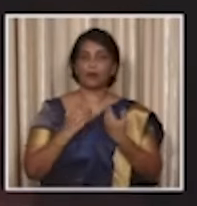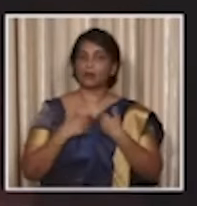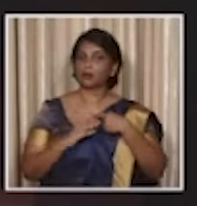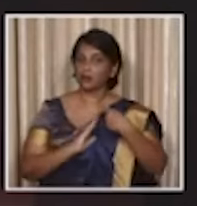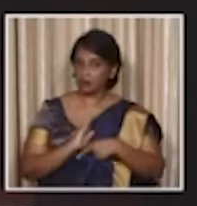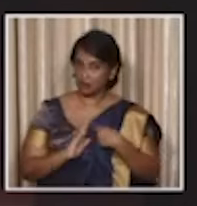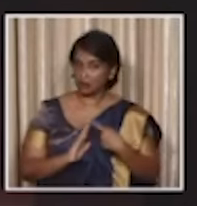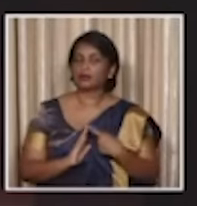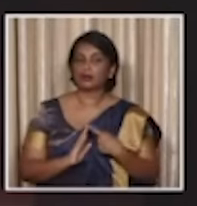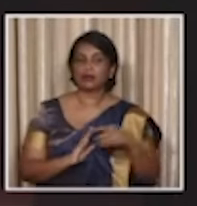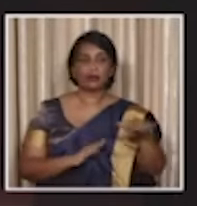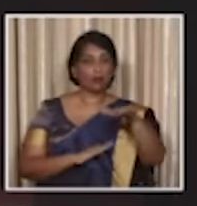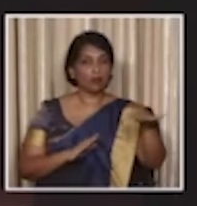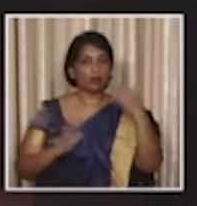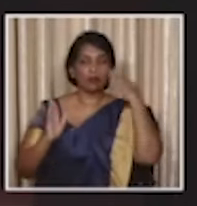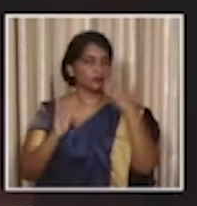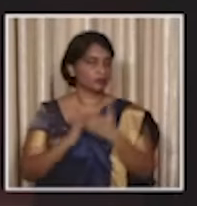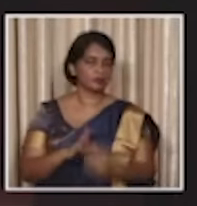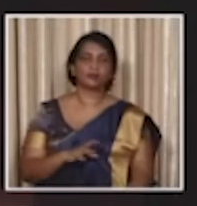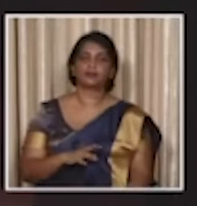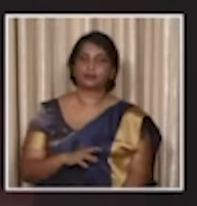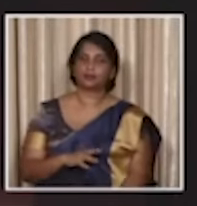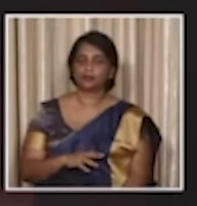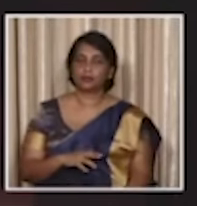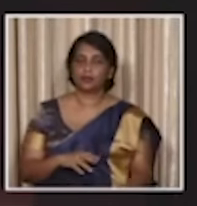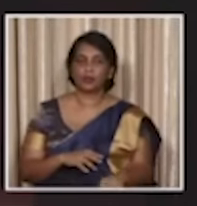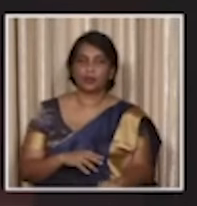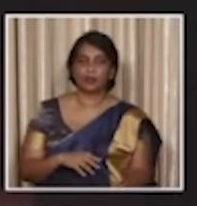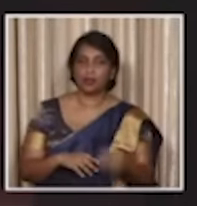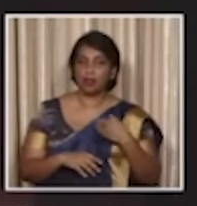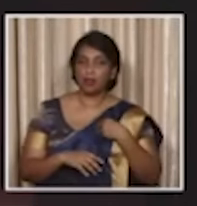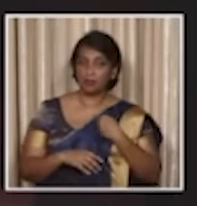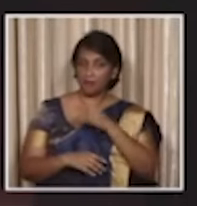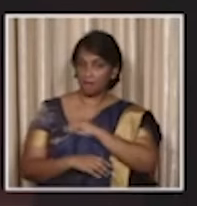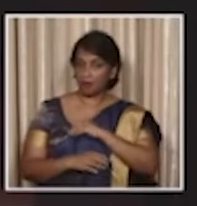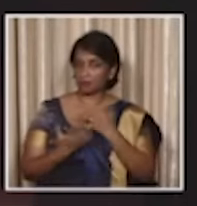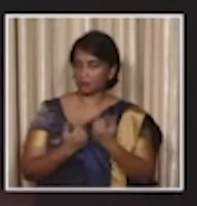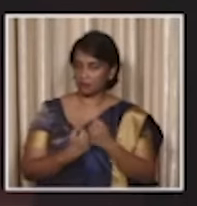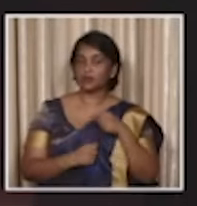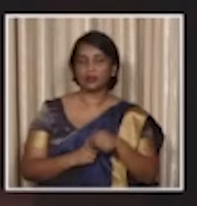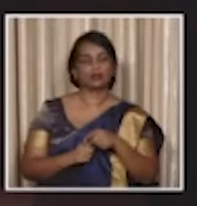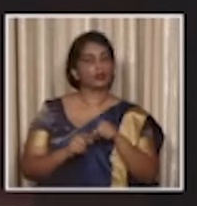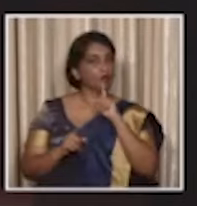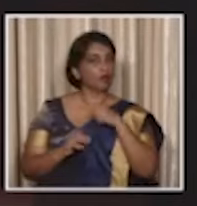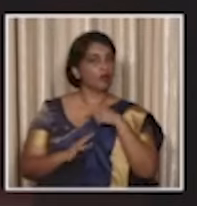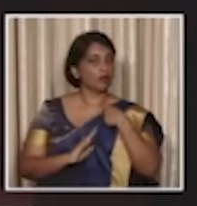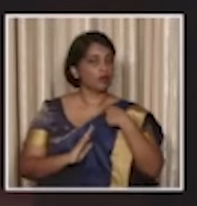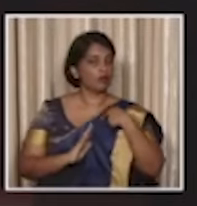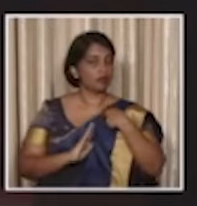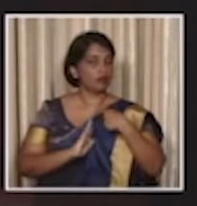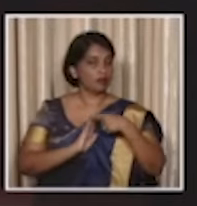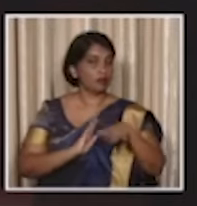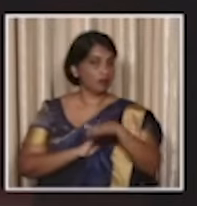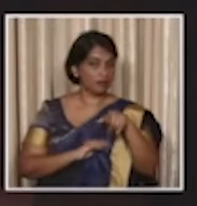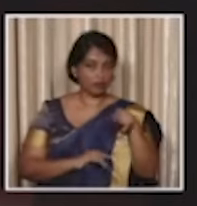රටේ භූගෝලීය පිහිටීම අපේ වාසියට හරවාගෙන මේක අපේ භූගෝලීය